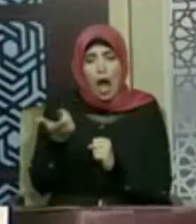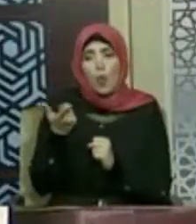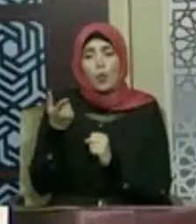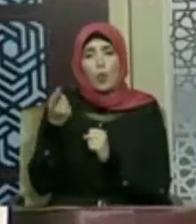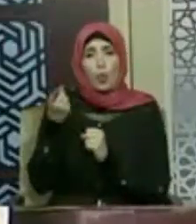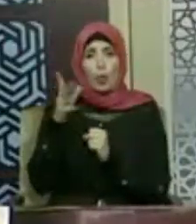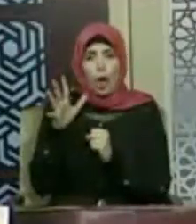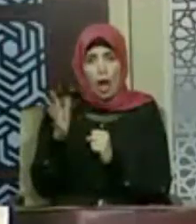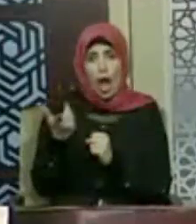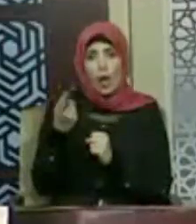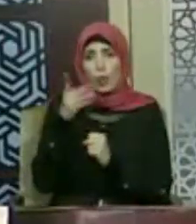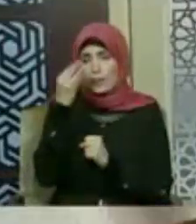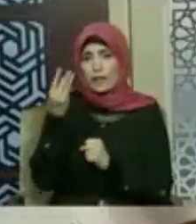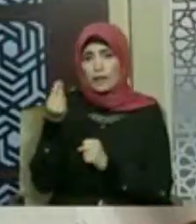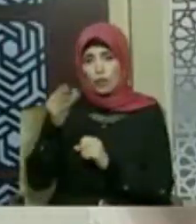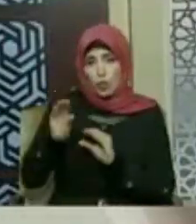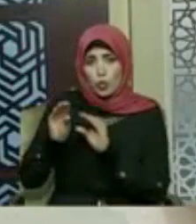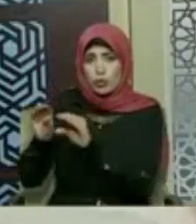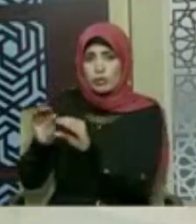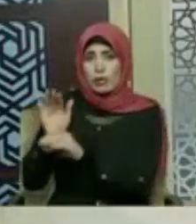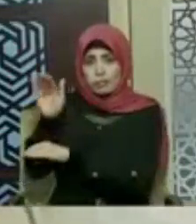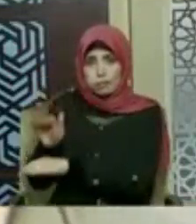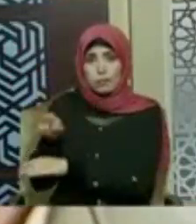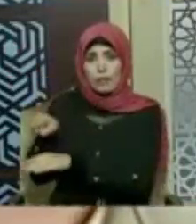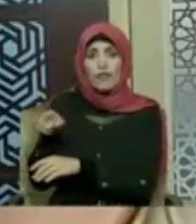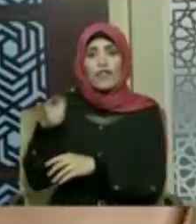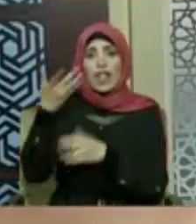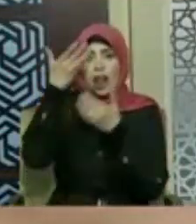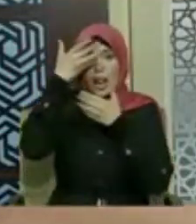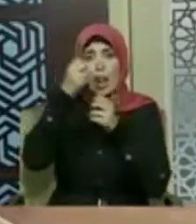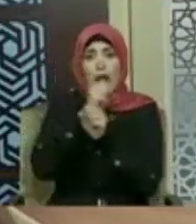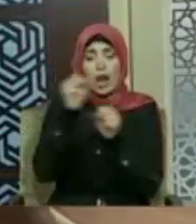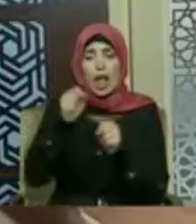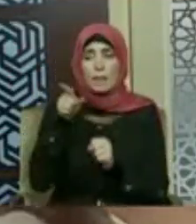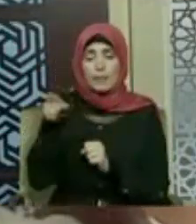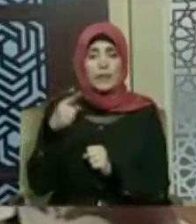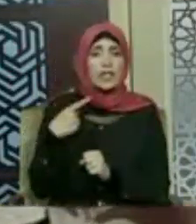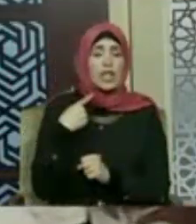تمويله، هذه خيانة لله ورسوله،